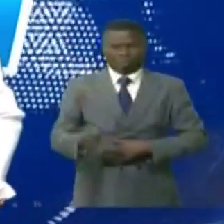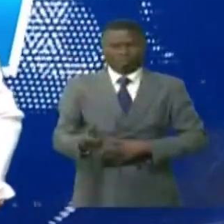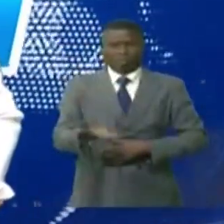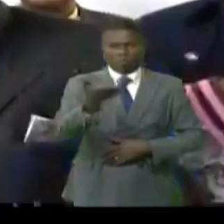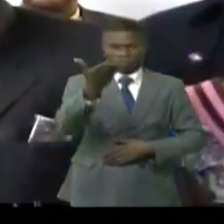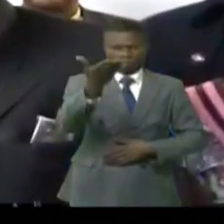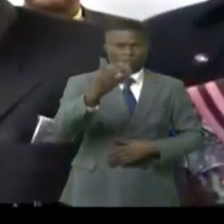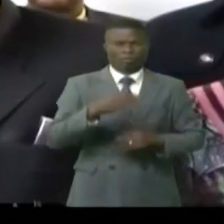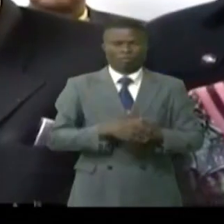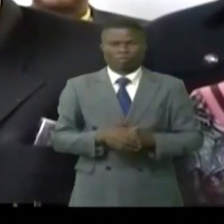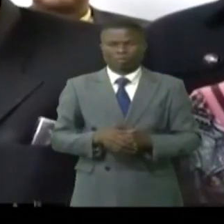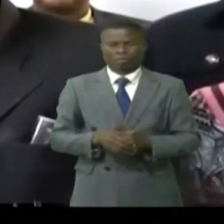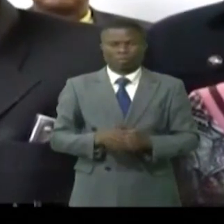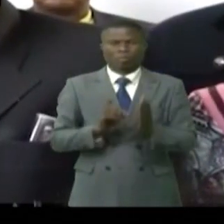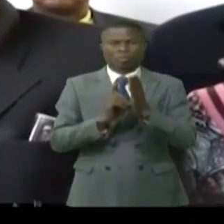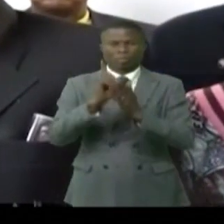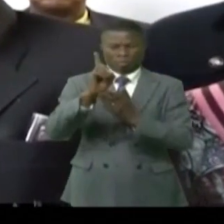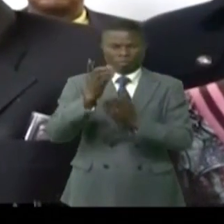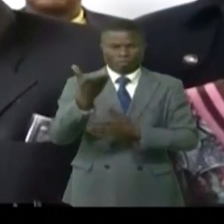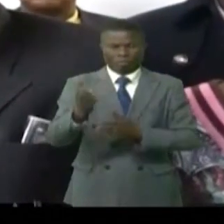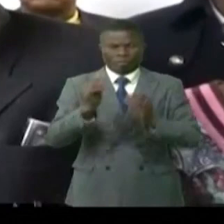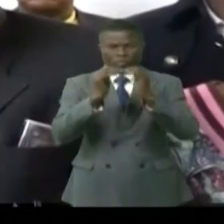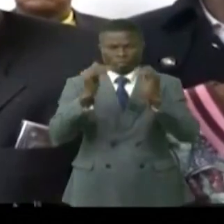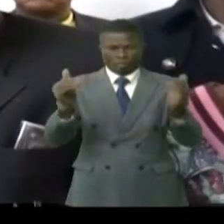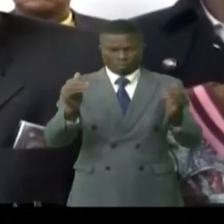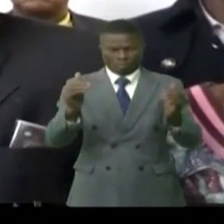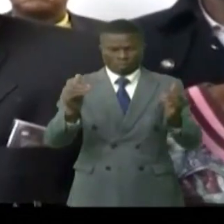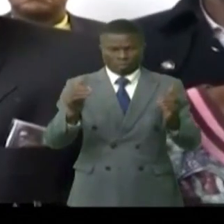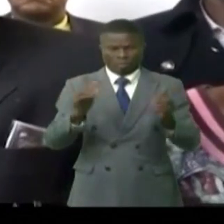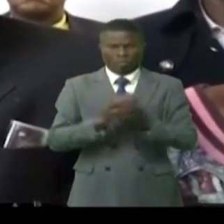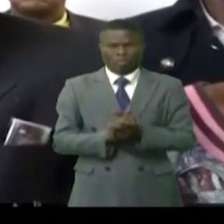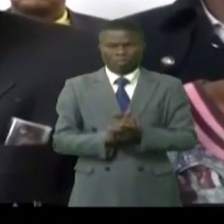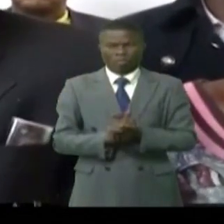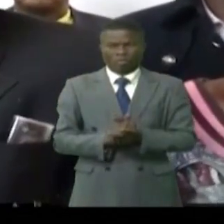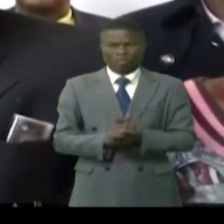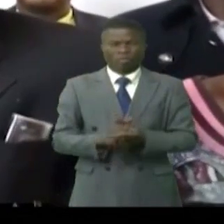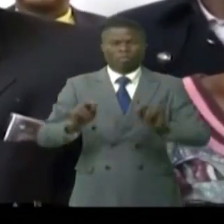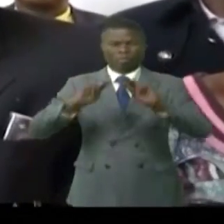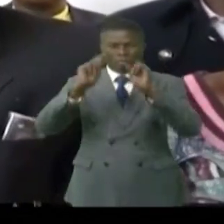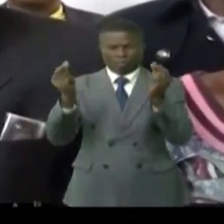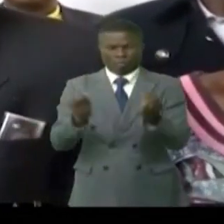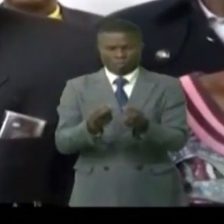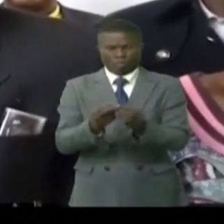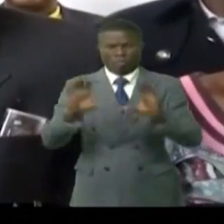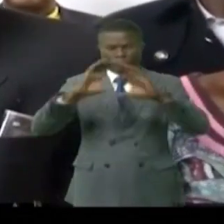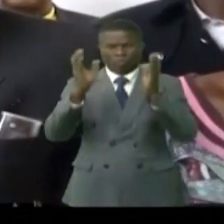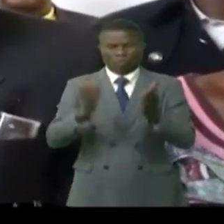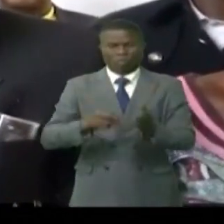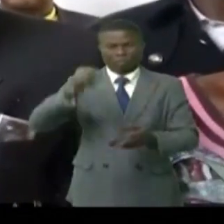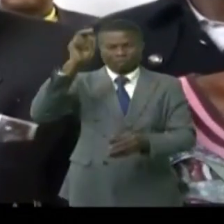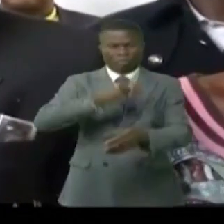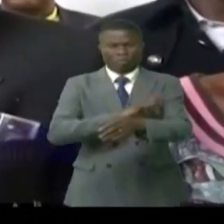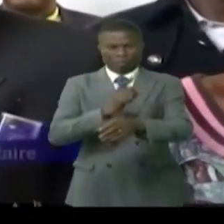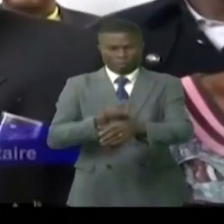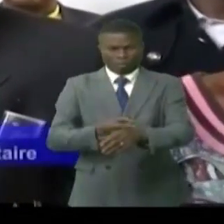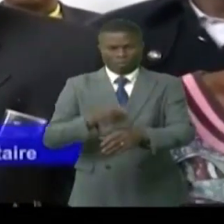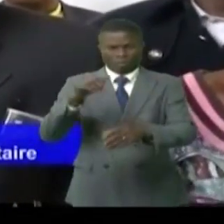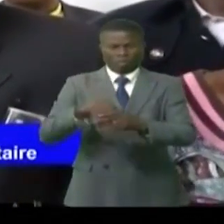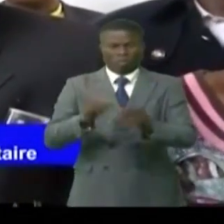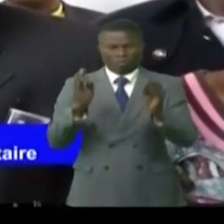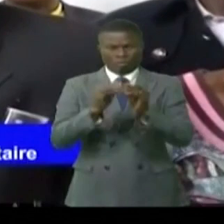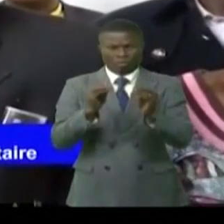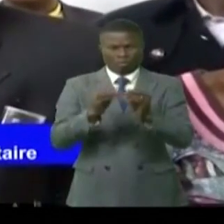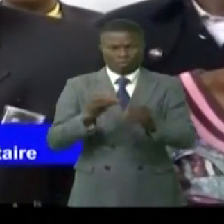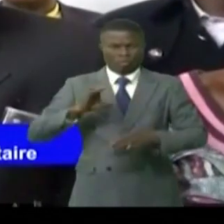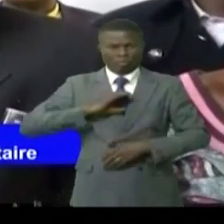et commentaires. Message de paix de Barça, la voisin intercommunautaire du Nord Kivu, à l'issue de la réunion